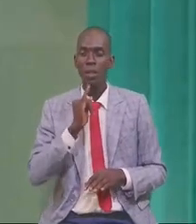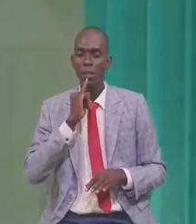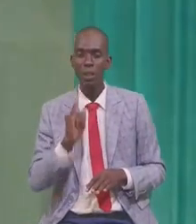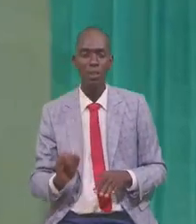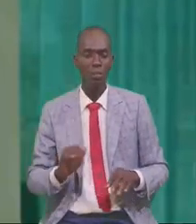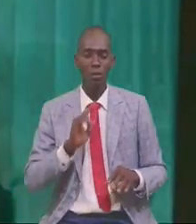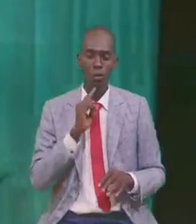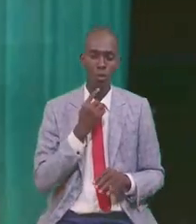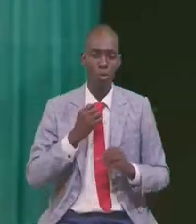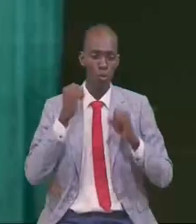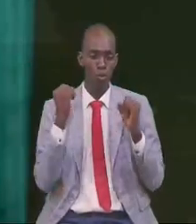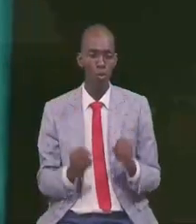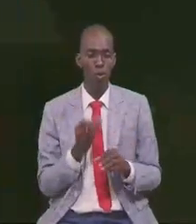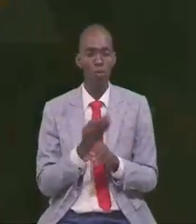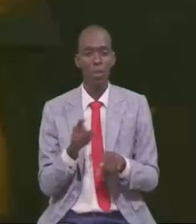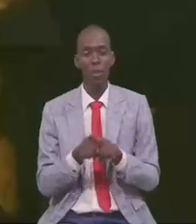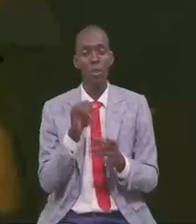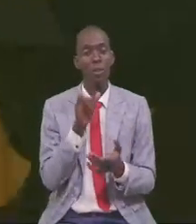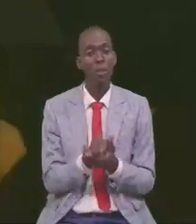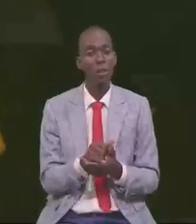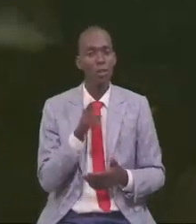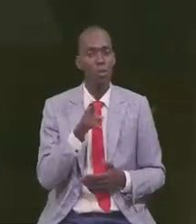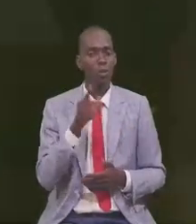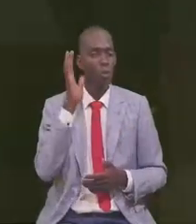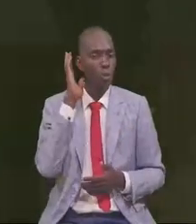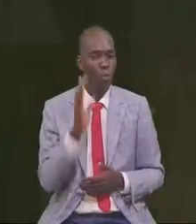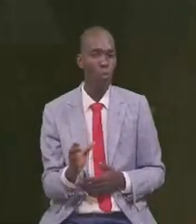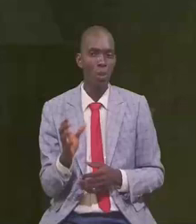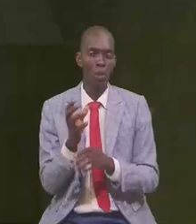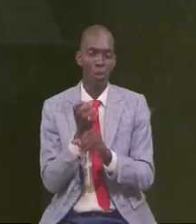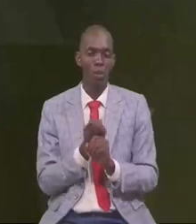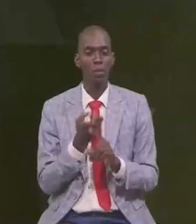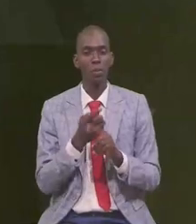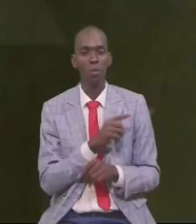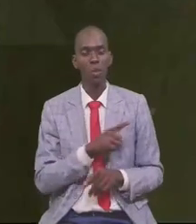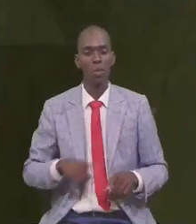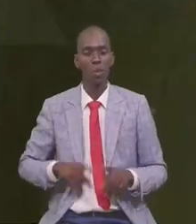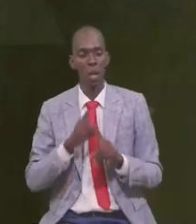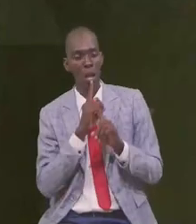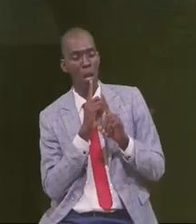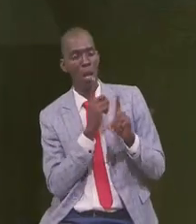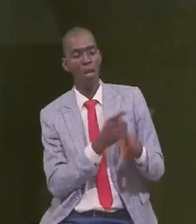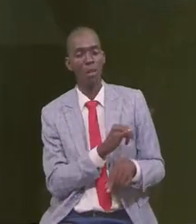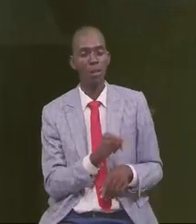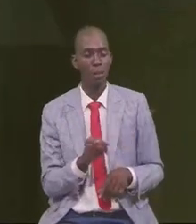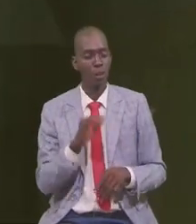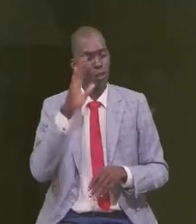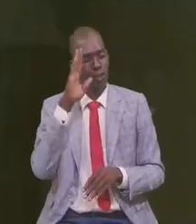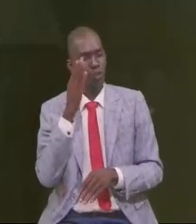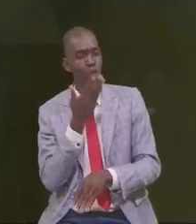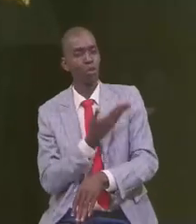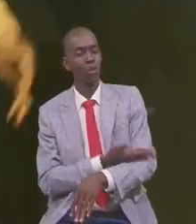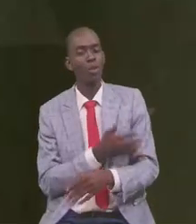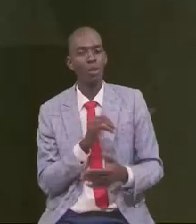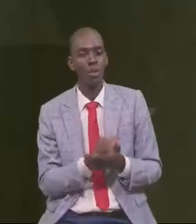manière, vous entendrez du Seigneur disant, mon enfant, ça c'est la conversion déjà. Ça c'est la